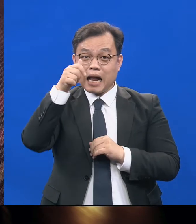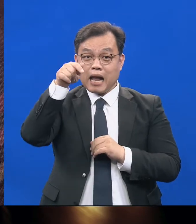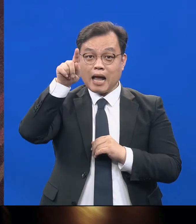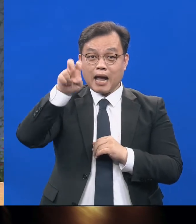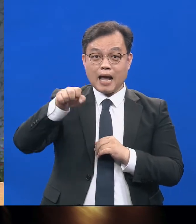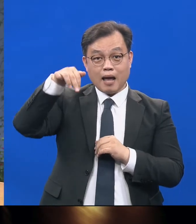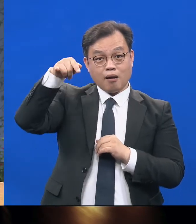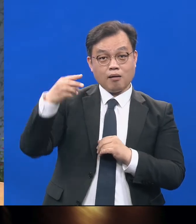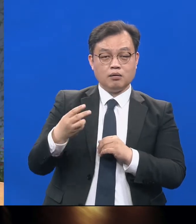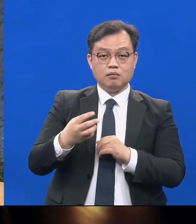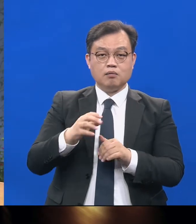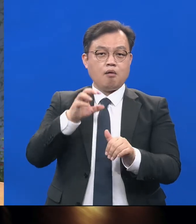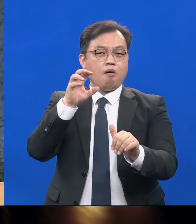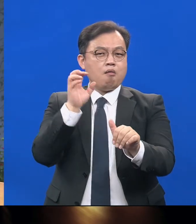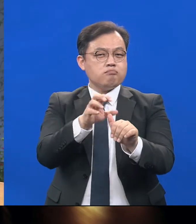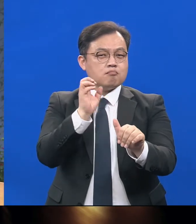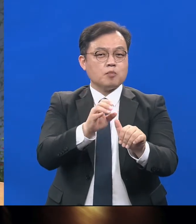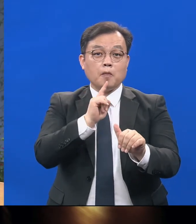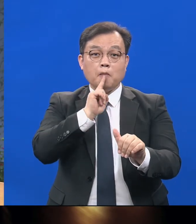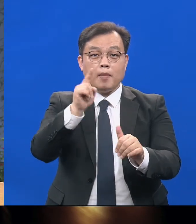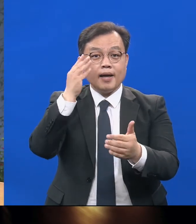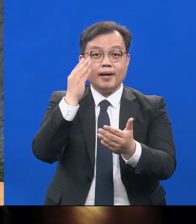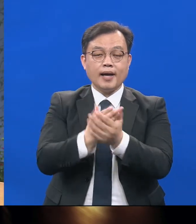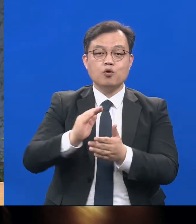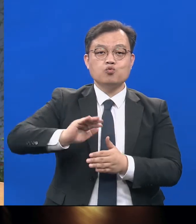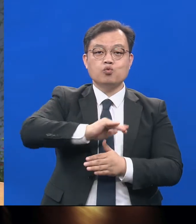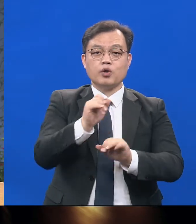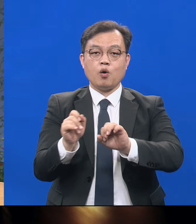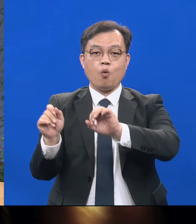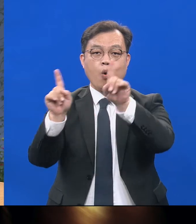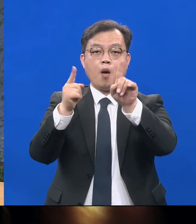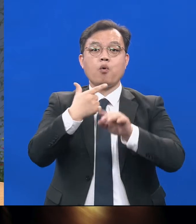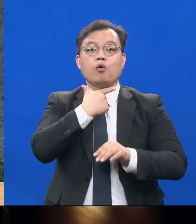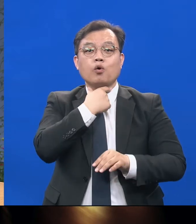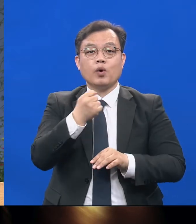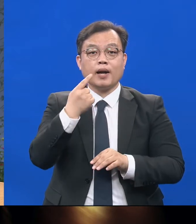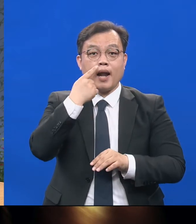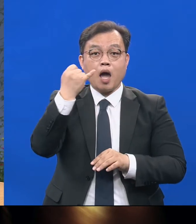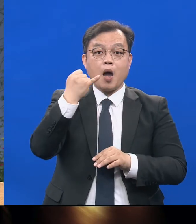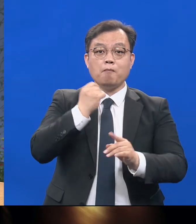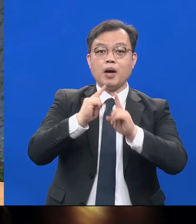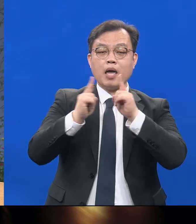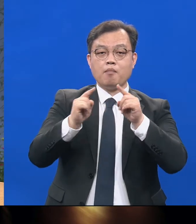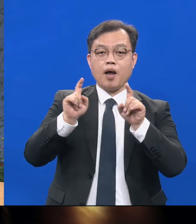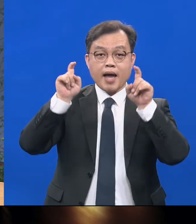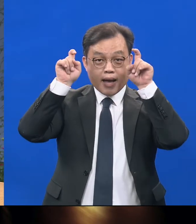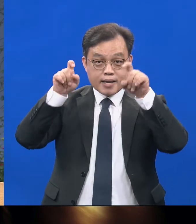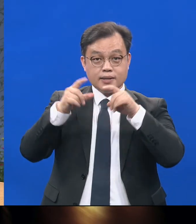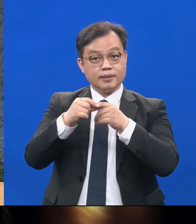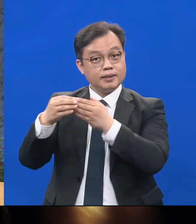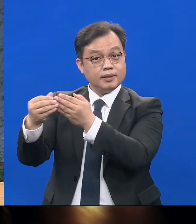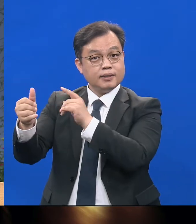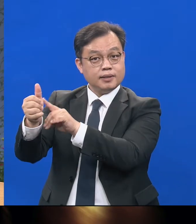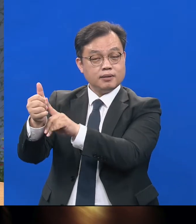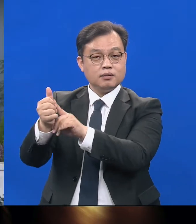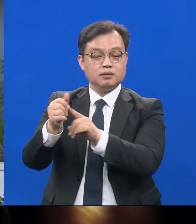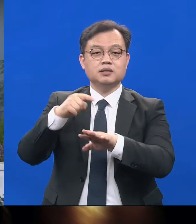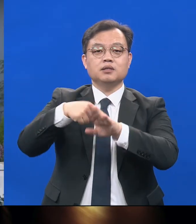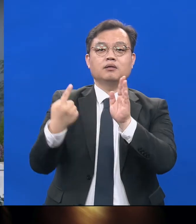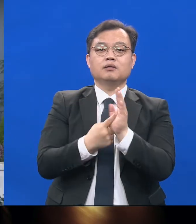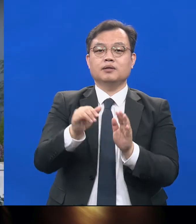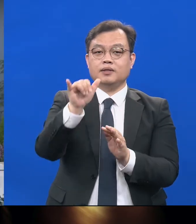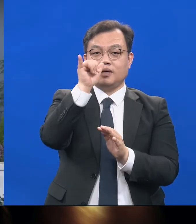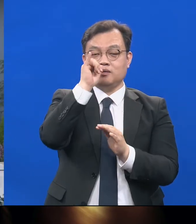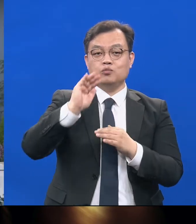언어가 아니라 우리의 회복을 원하시는 안타까운 어머니의 심정, 목자의 심정이 거기에 담겨있는 줄 믿고